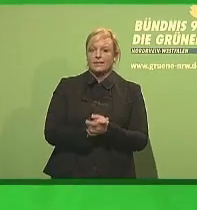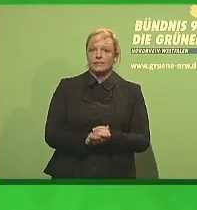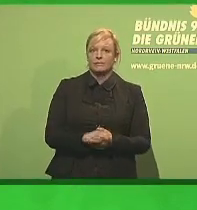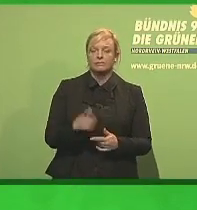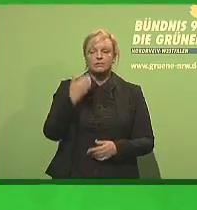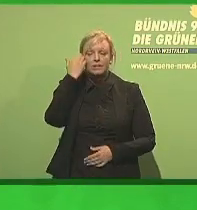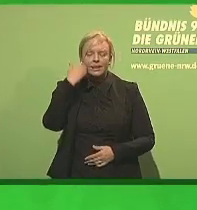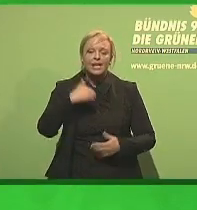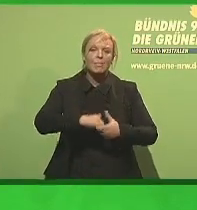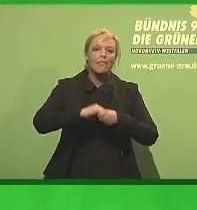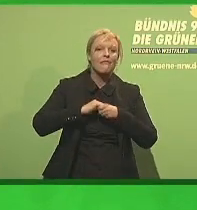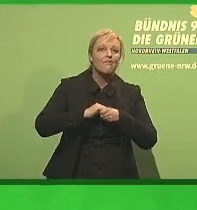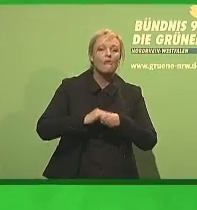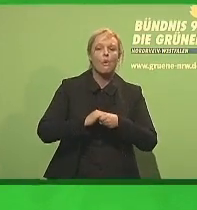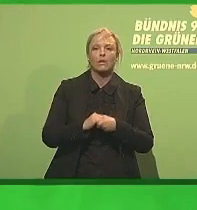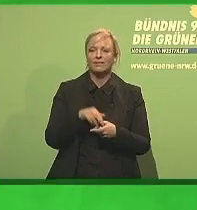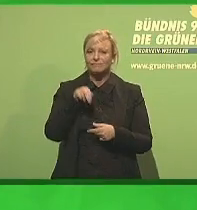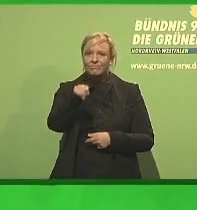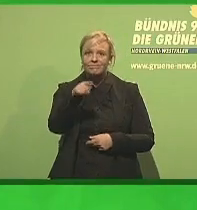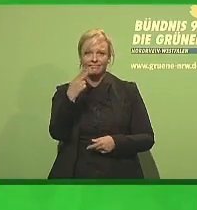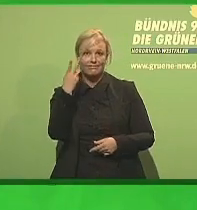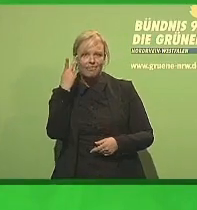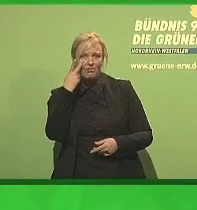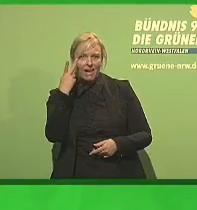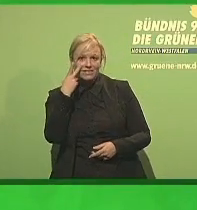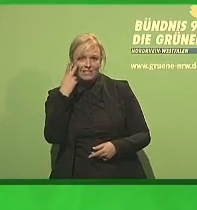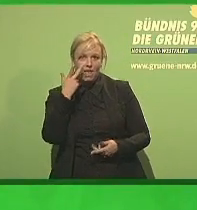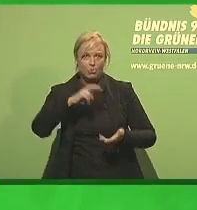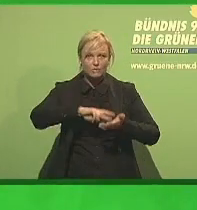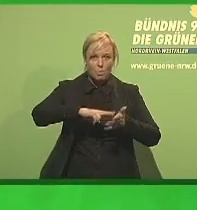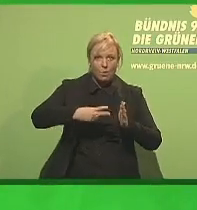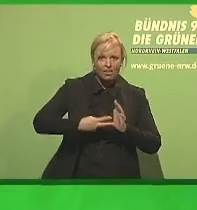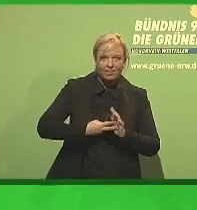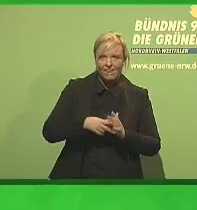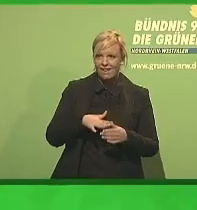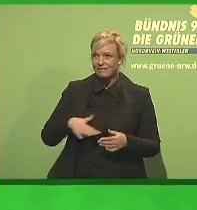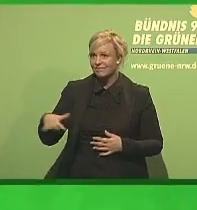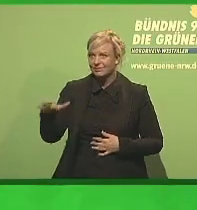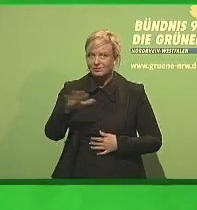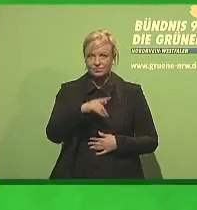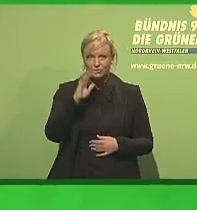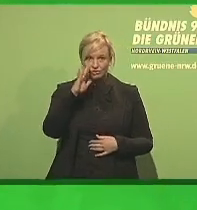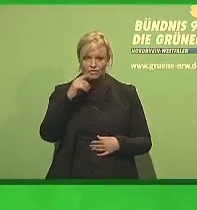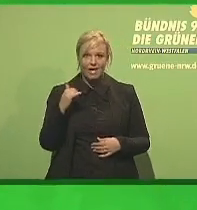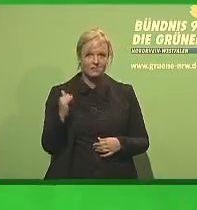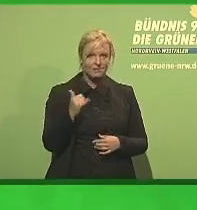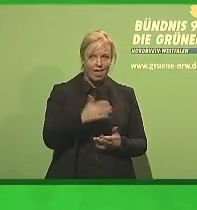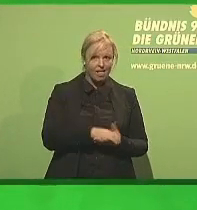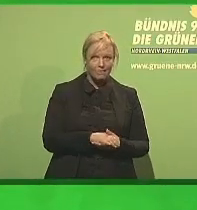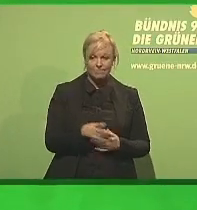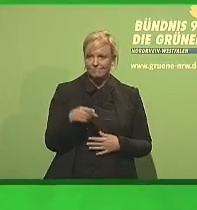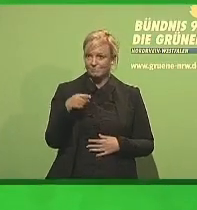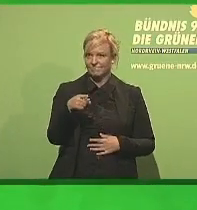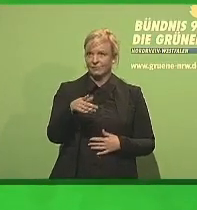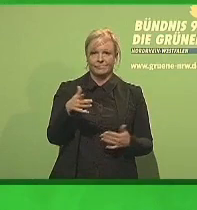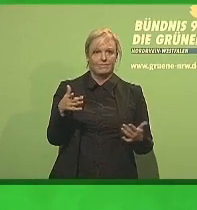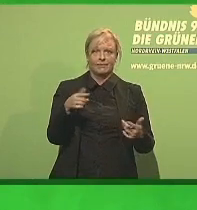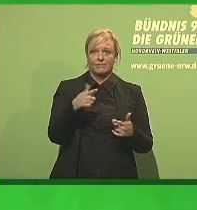und Freunde, was wirft das für ein Bild auf das Politikverständnis von Schwarz-Gelb? Das ist doch eine